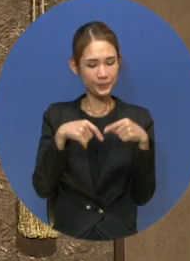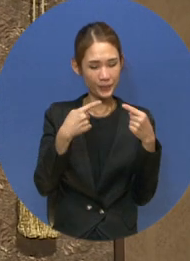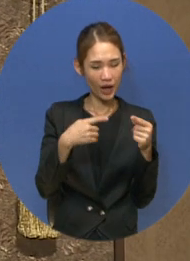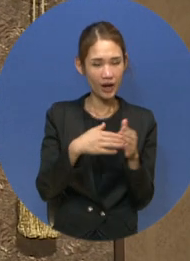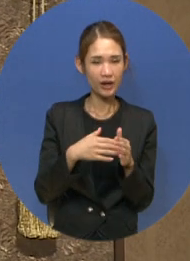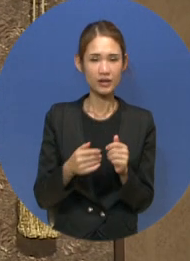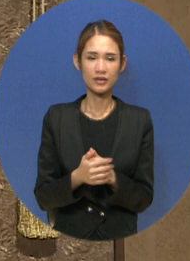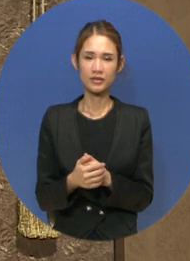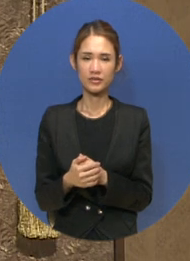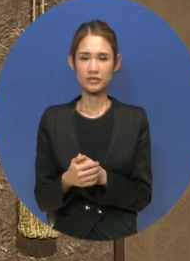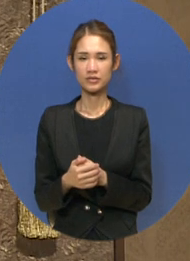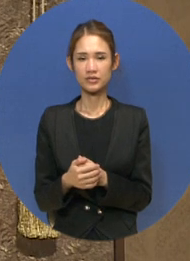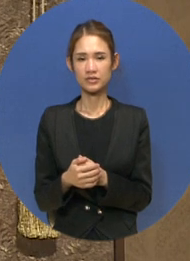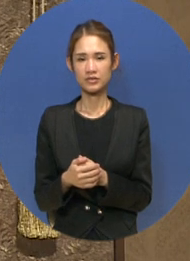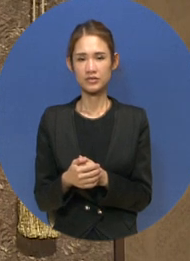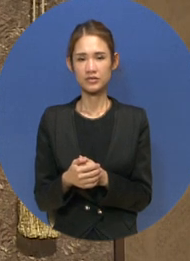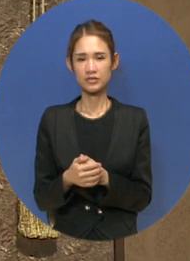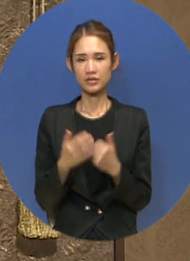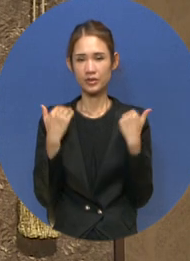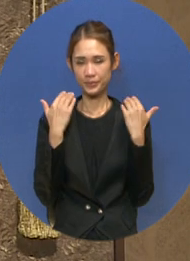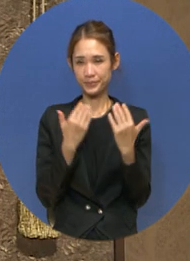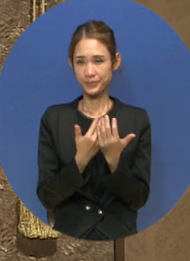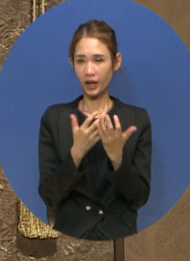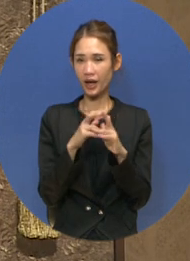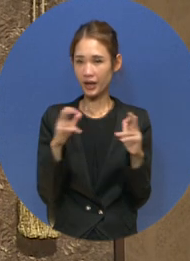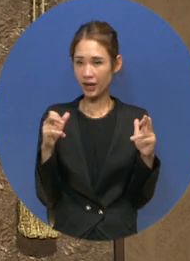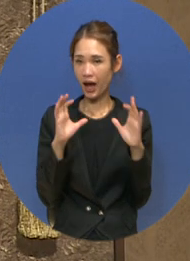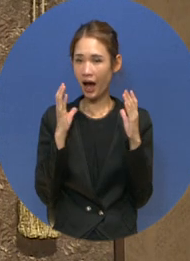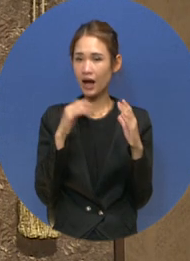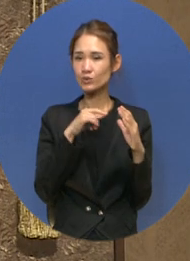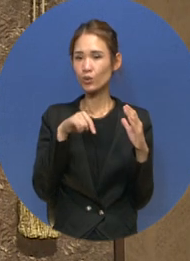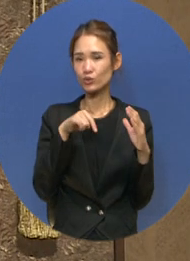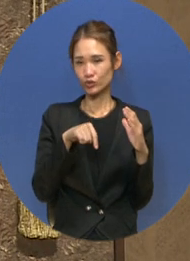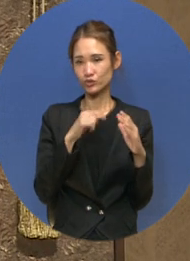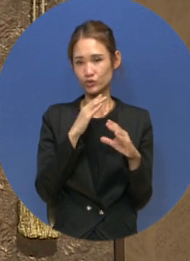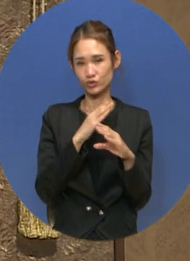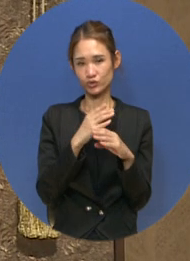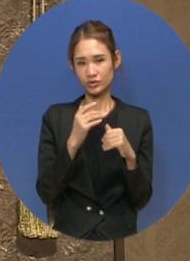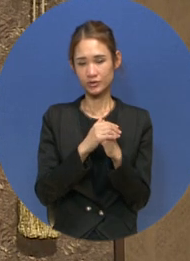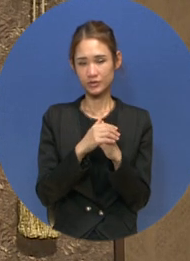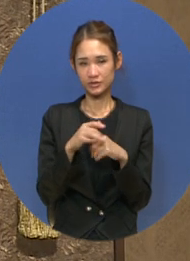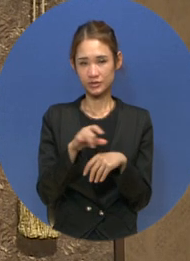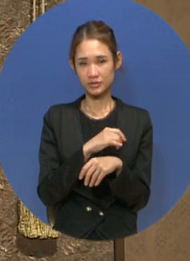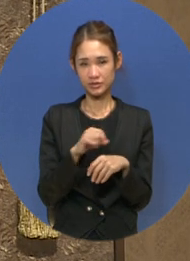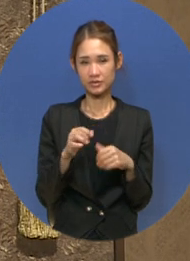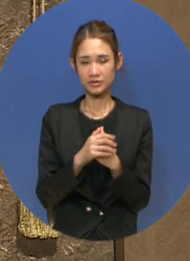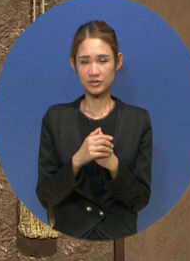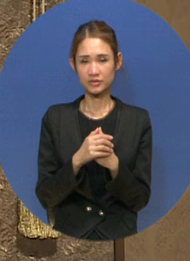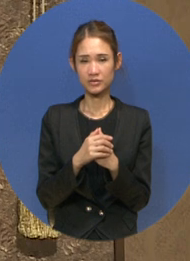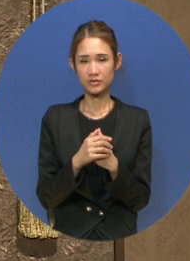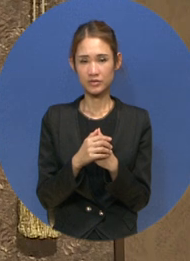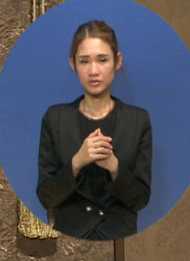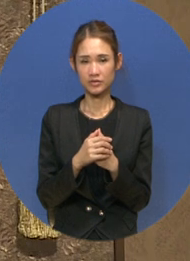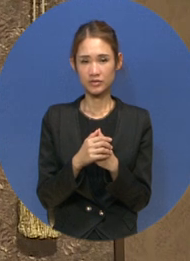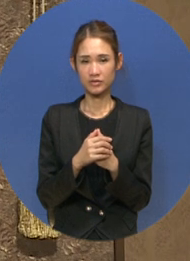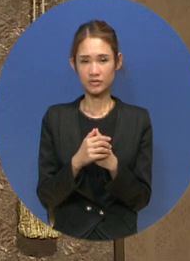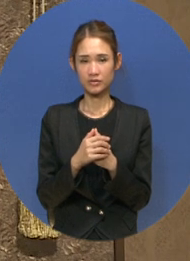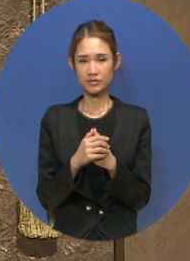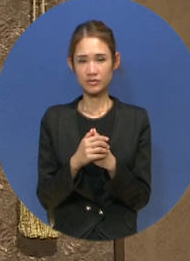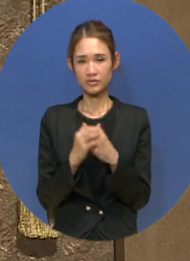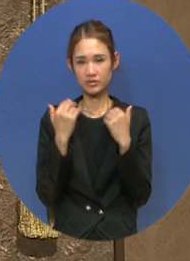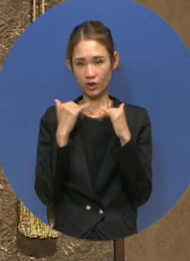했는데요. 이것은 이제 그 발달 장애 아동 중에서 특히 그 성인 발달 장애 중에